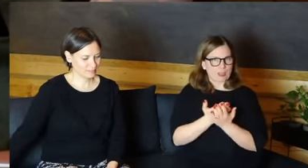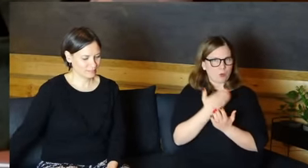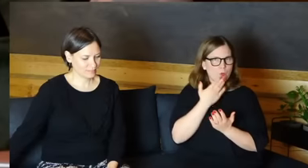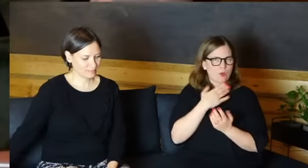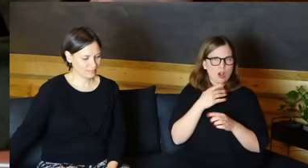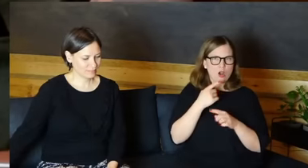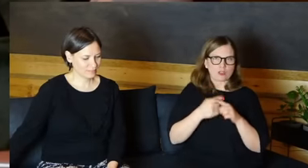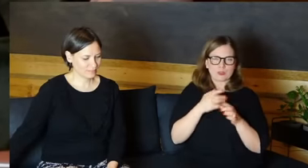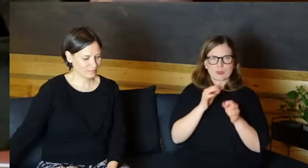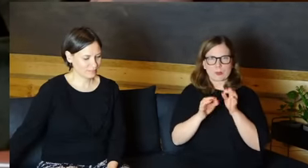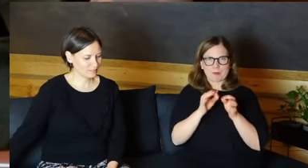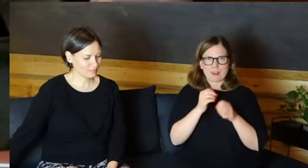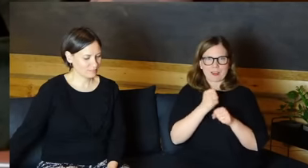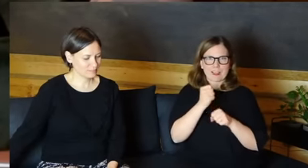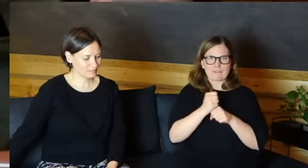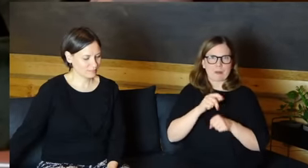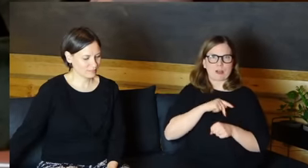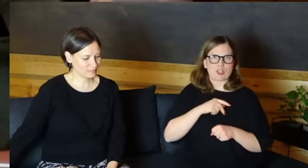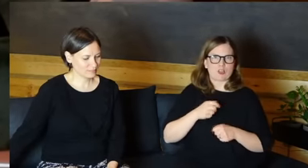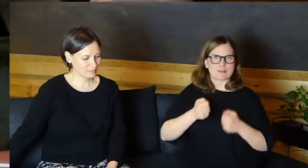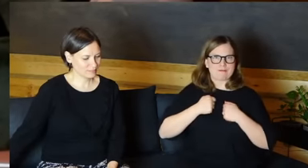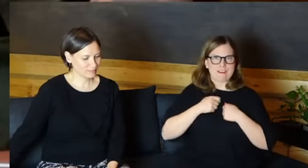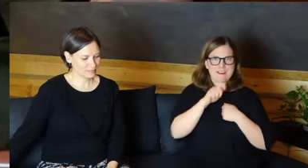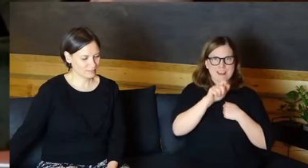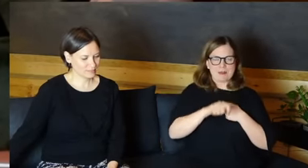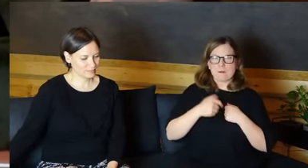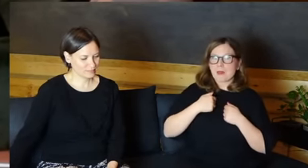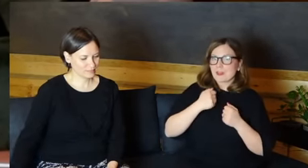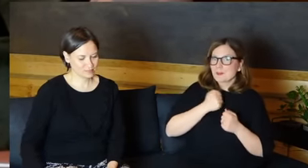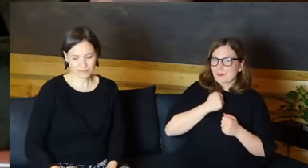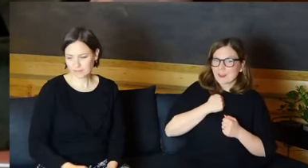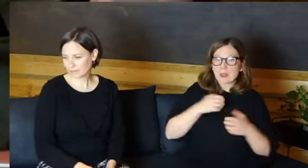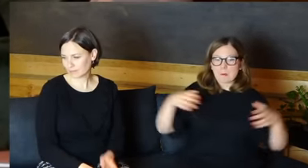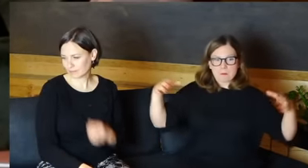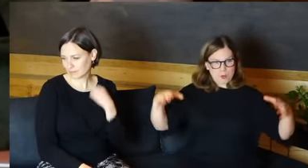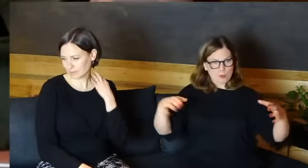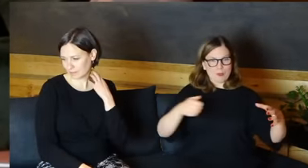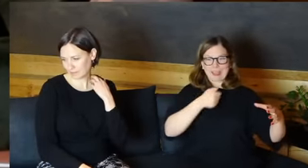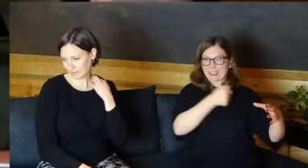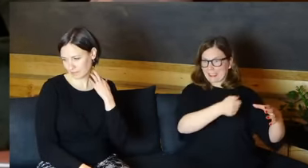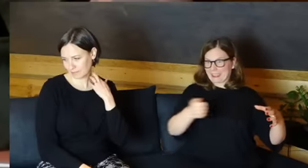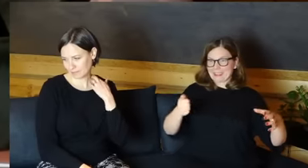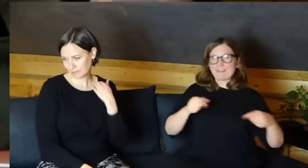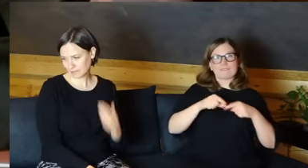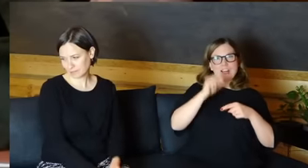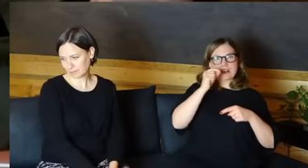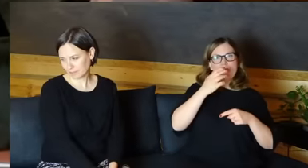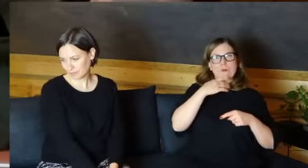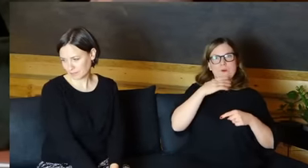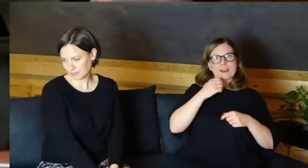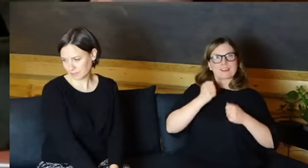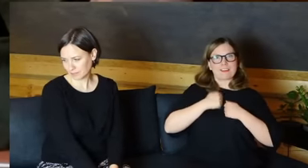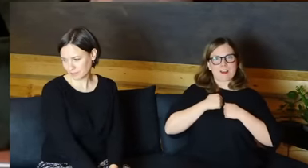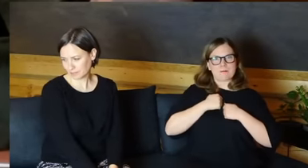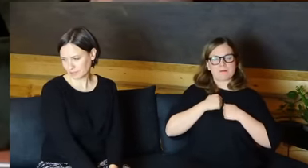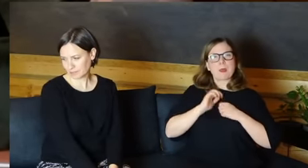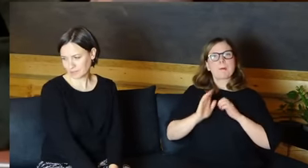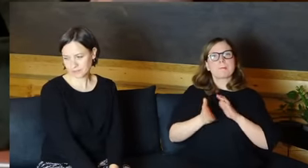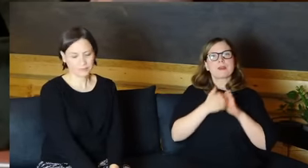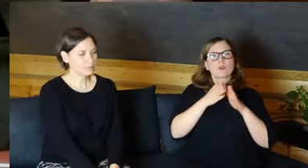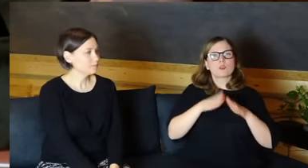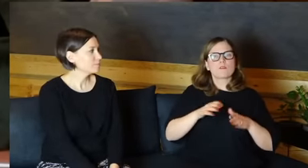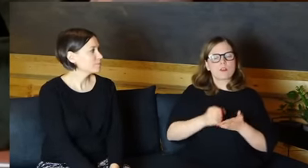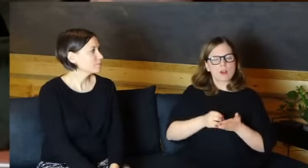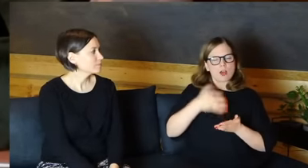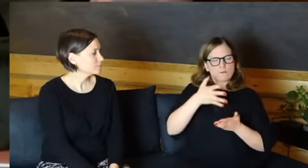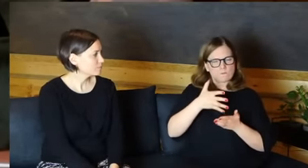kuin todella kova juttu ja mä itse tykkään tästä, että porukka valitsee siellä omasta keskuudestaan niin kuin, perustamaan arvojen